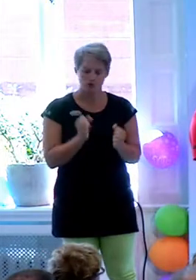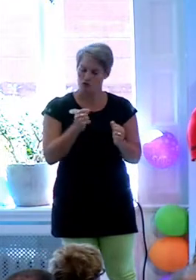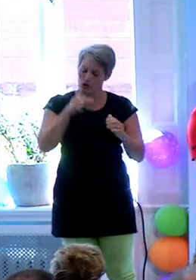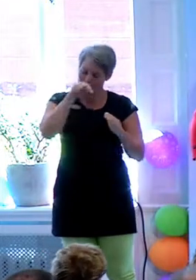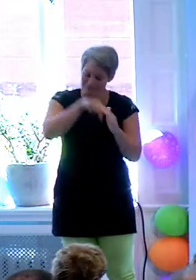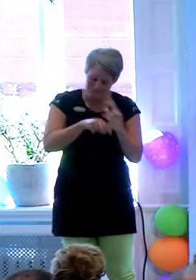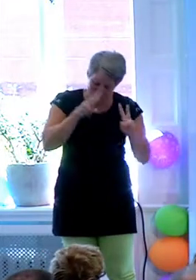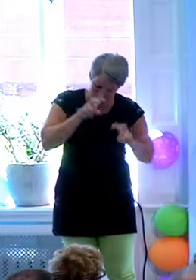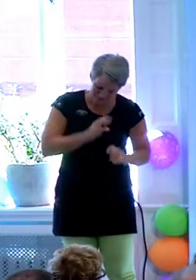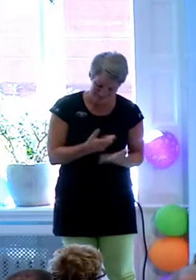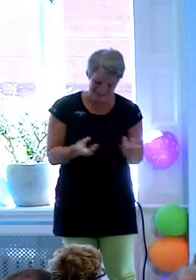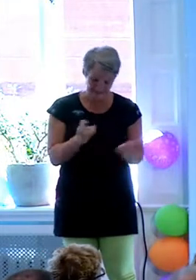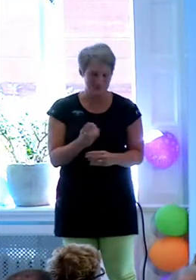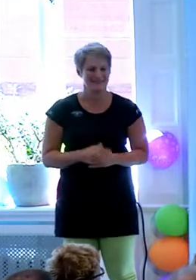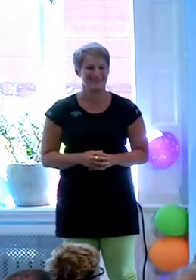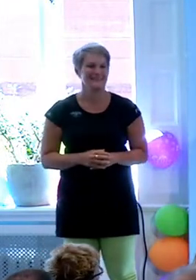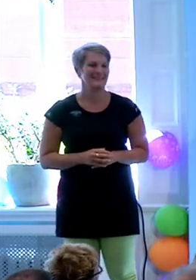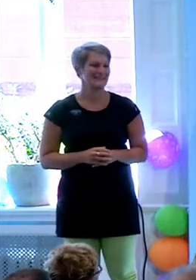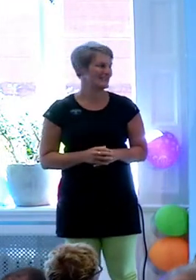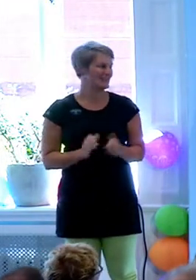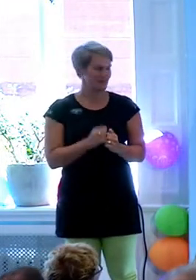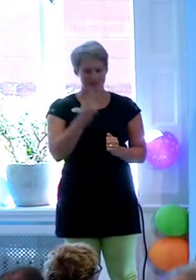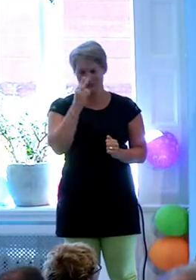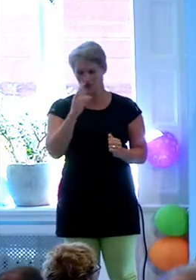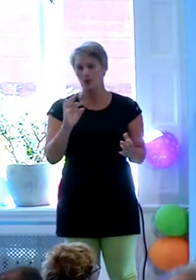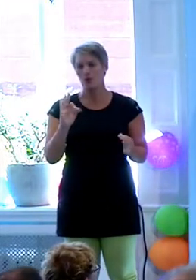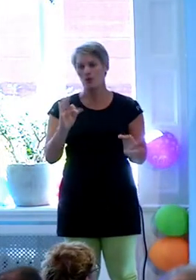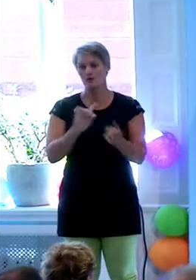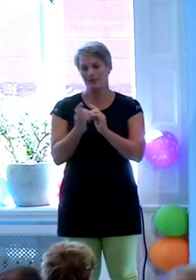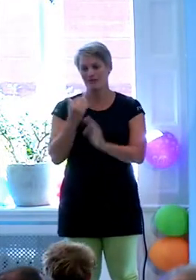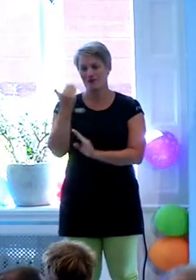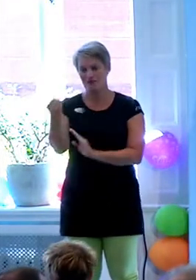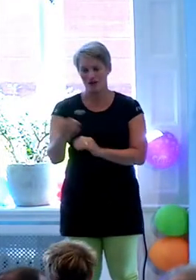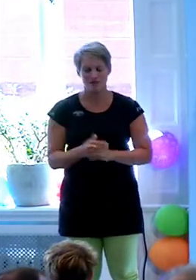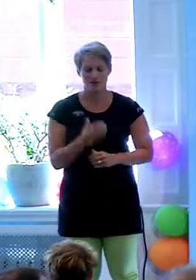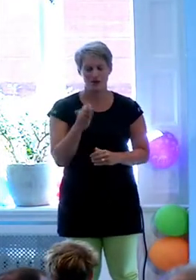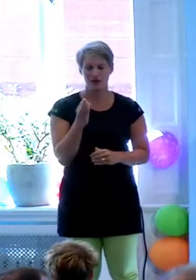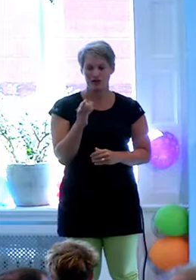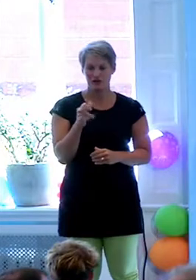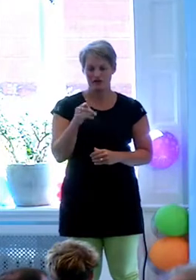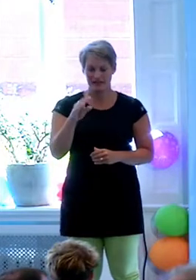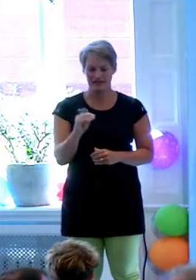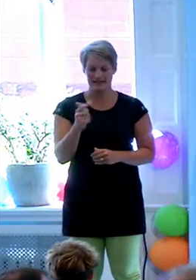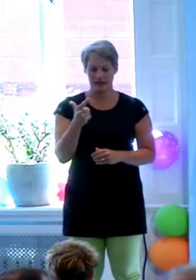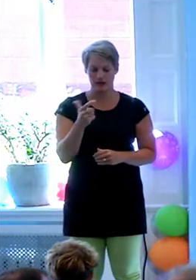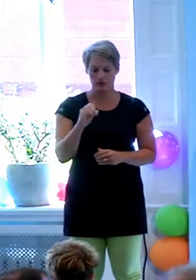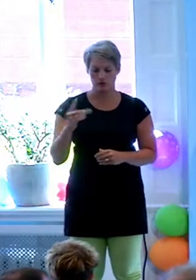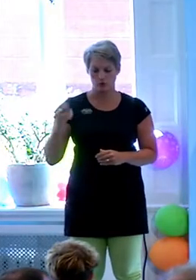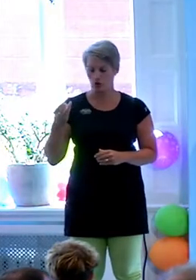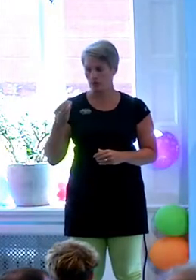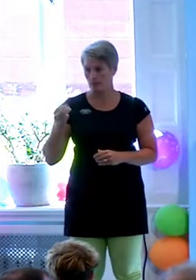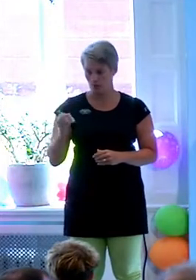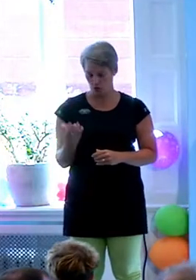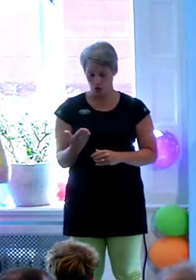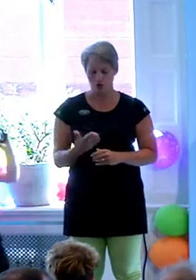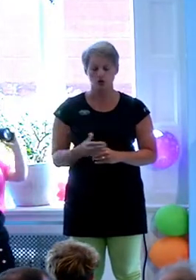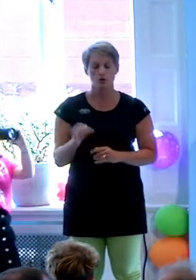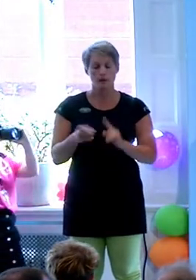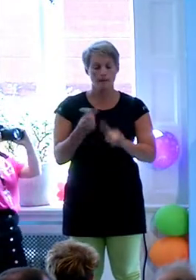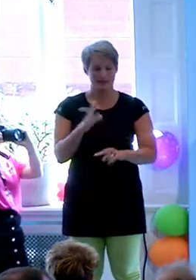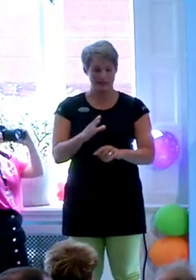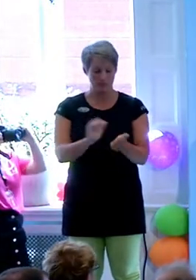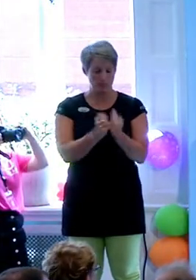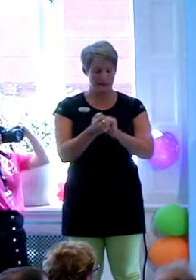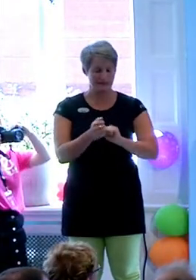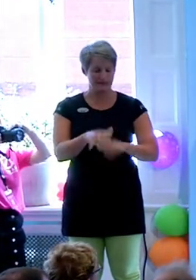här. Nej, för då kan det gå för länge. Då har vi berört den, men vi får se hur det går framöver. Frida Trollmyr, när du tillträdde då ditt politiska uppdrag